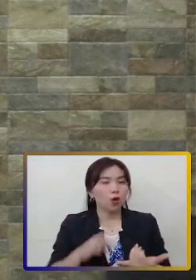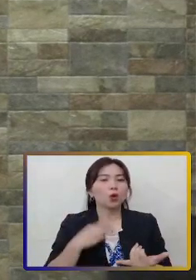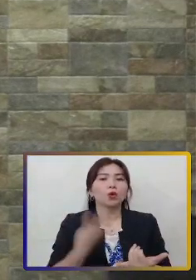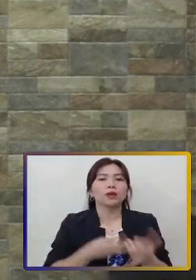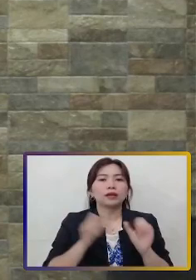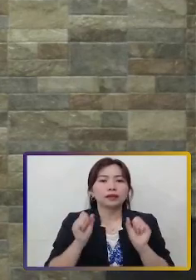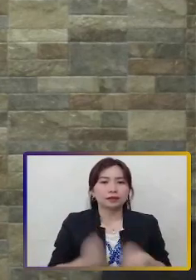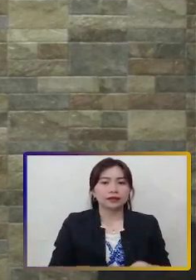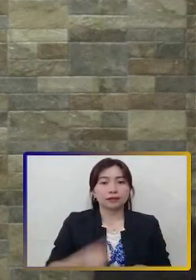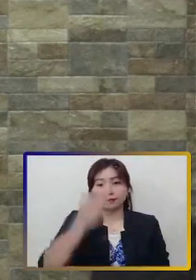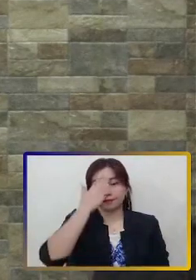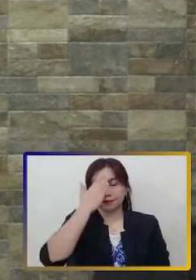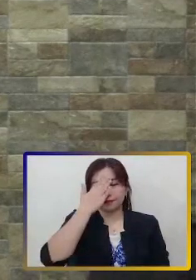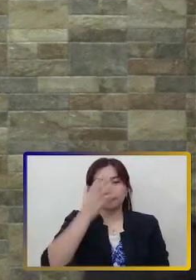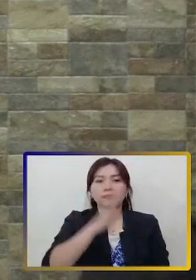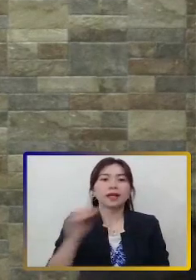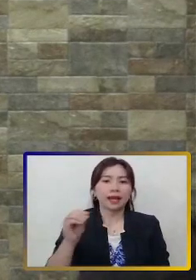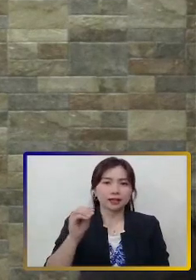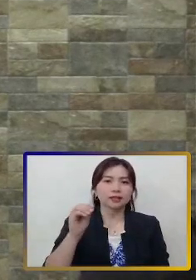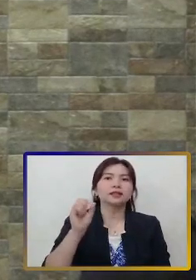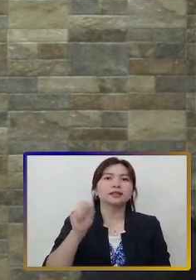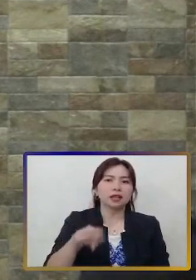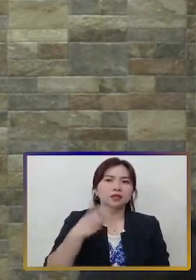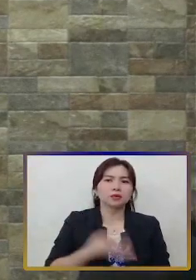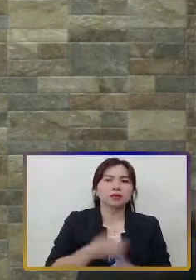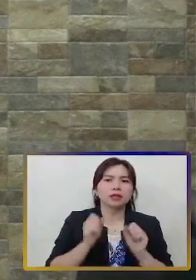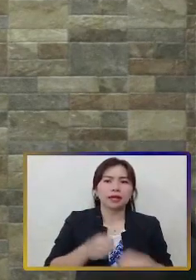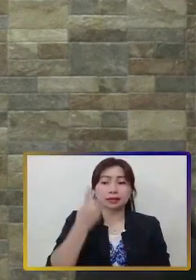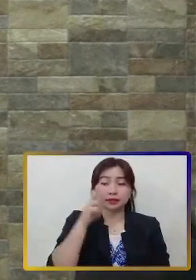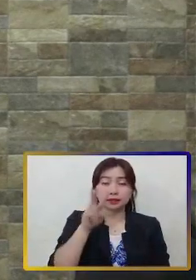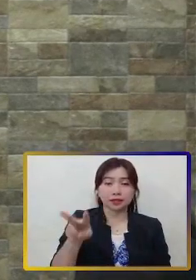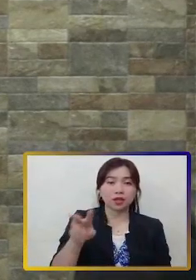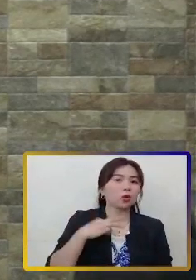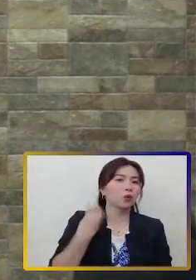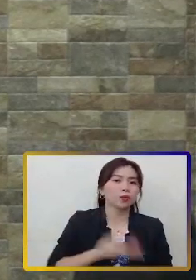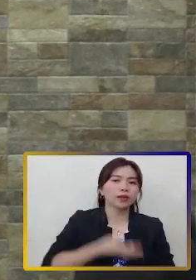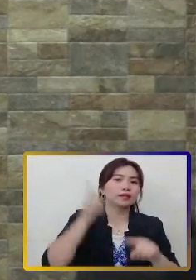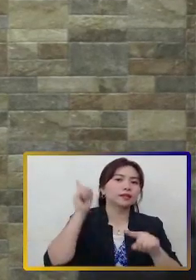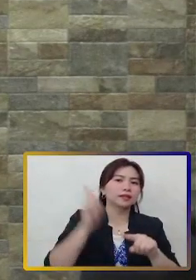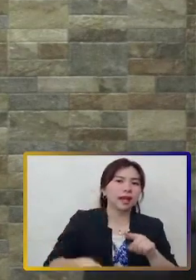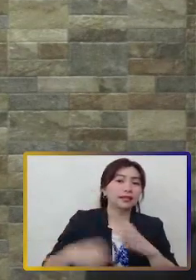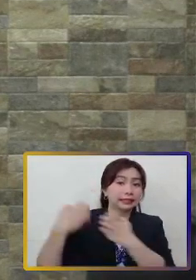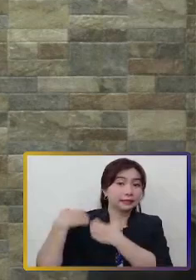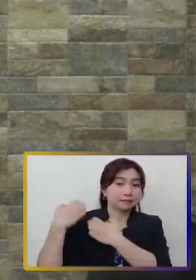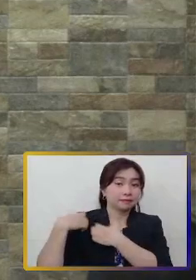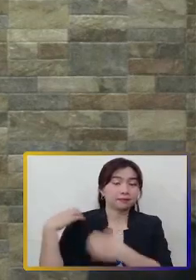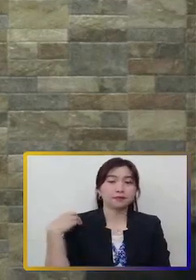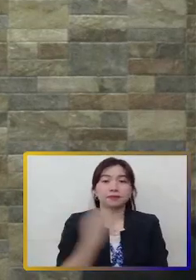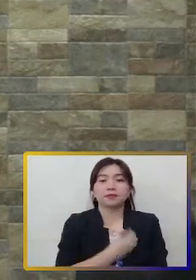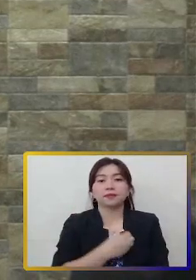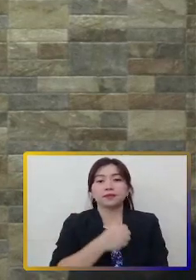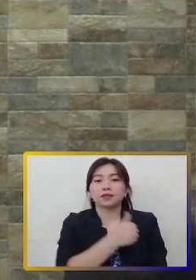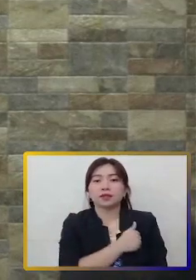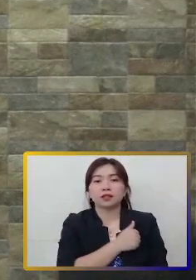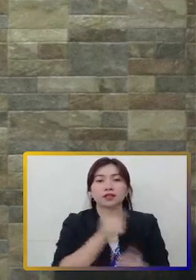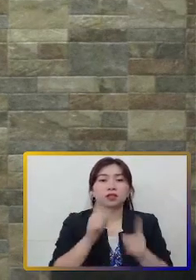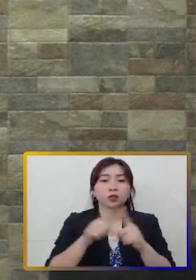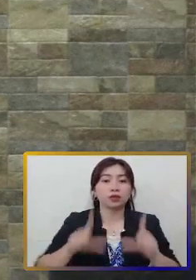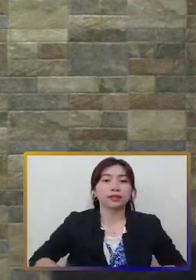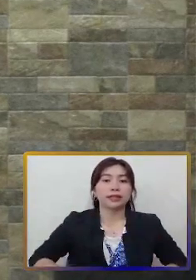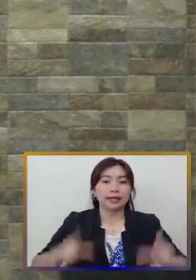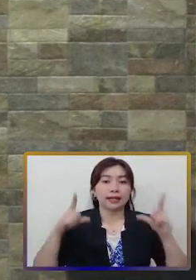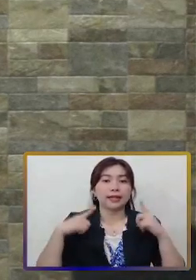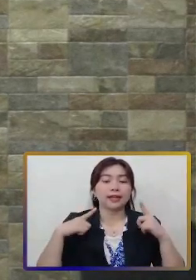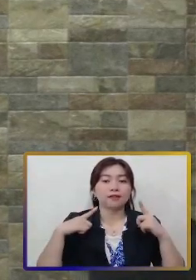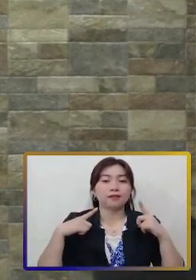natin at nasusumpungan na po natin that we cannot expect ourselves to live